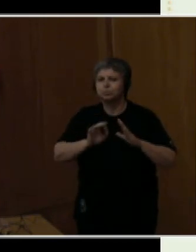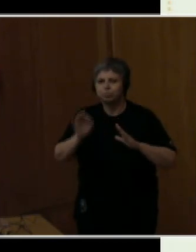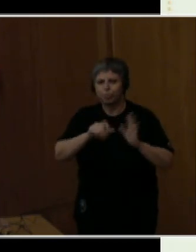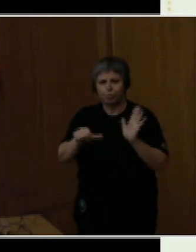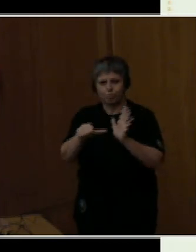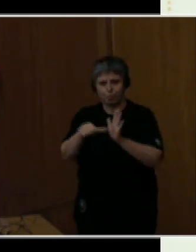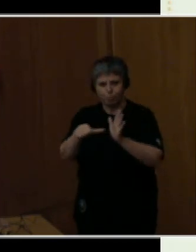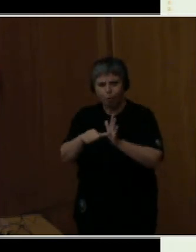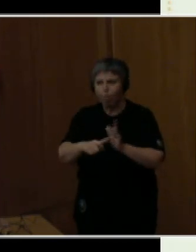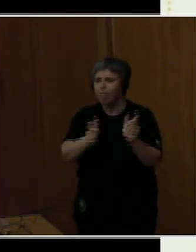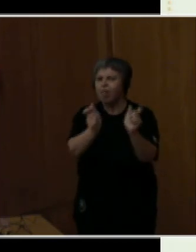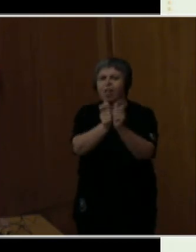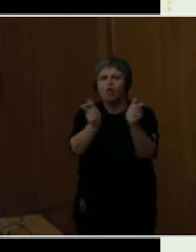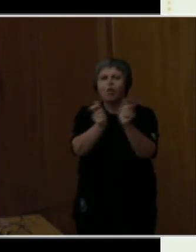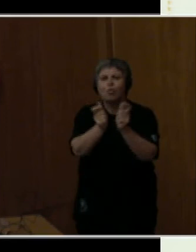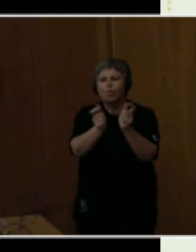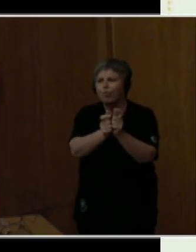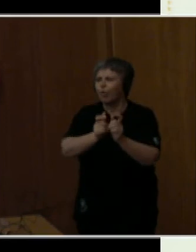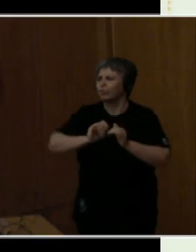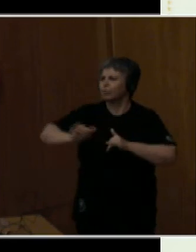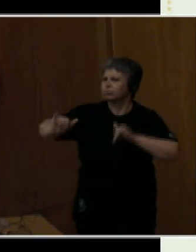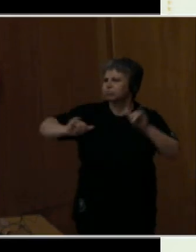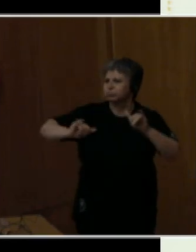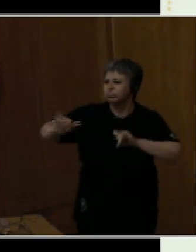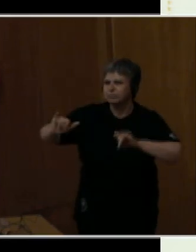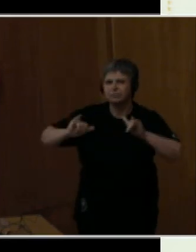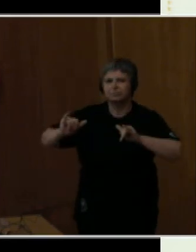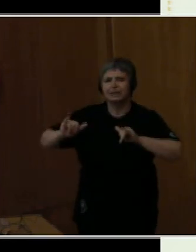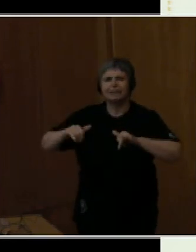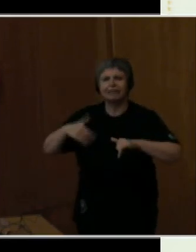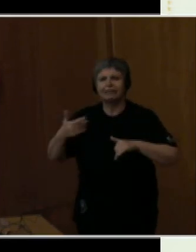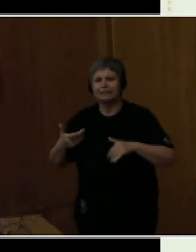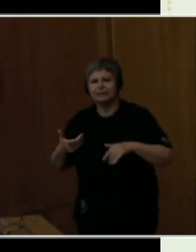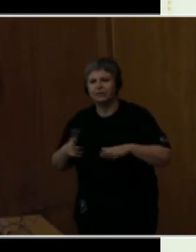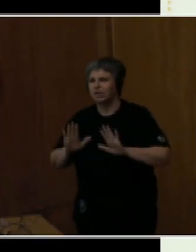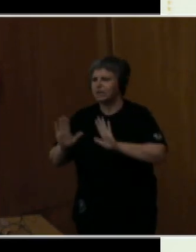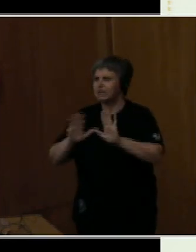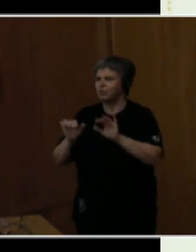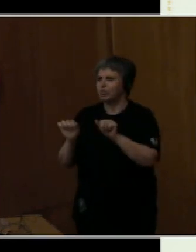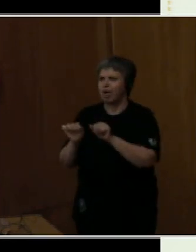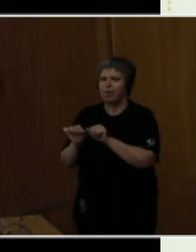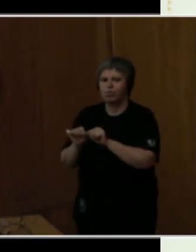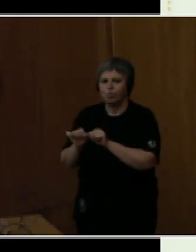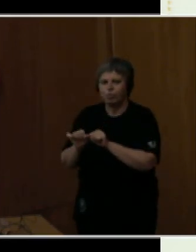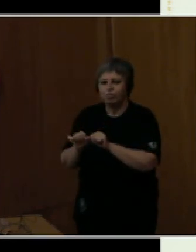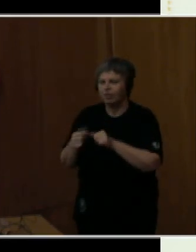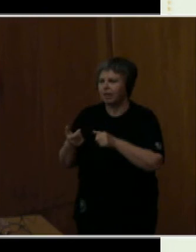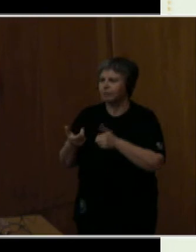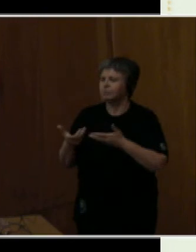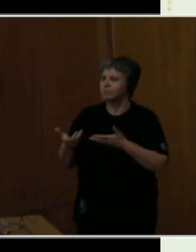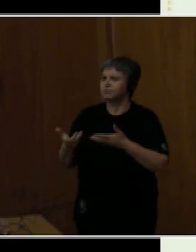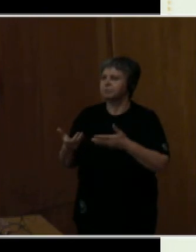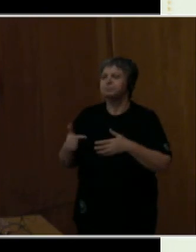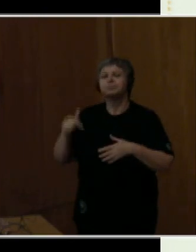περιοχή, σε αγροτική περιοχή, σε προάστιο κτλ., η απόσταση αυτή μπορεί